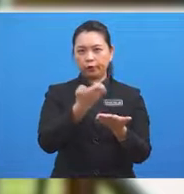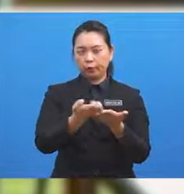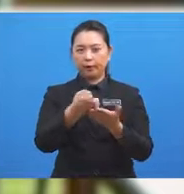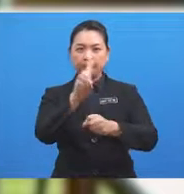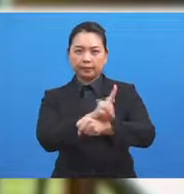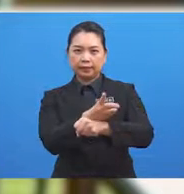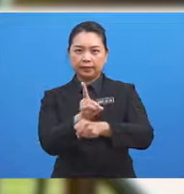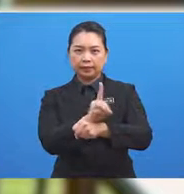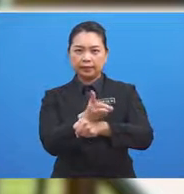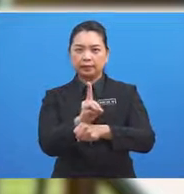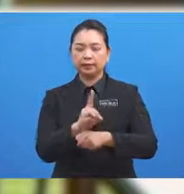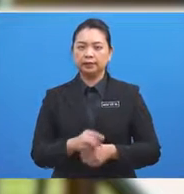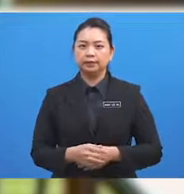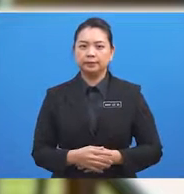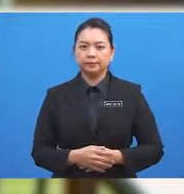perdagangan.